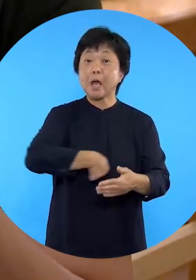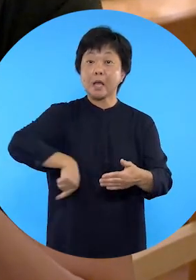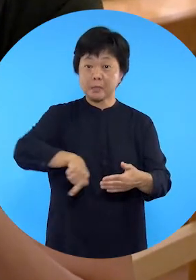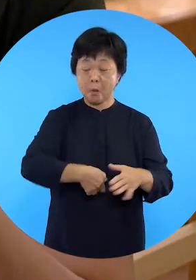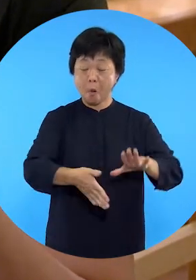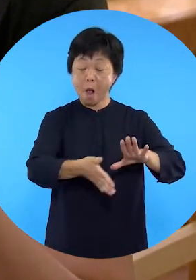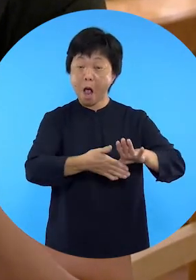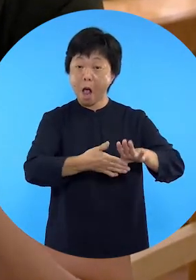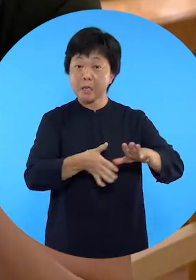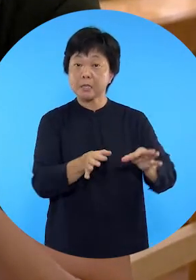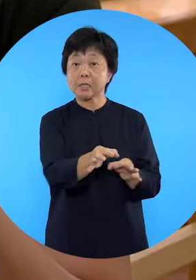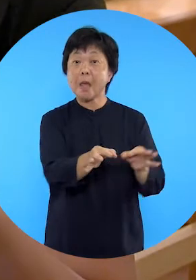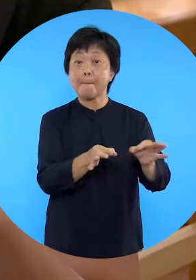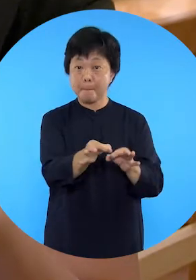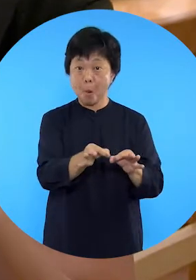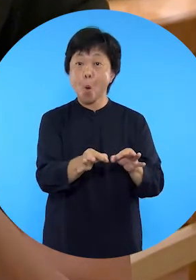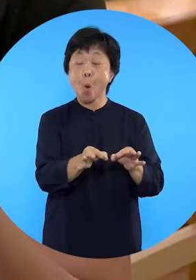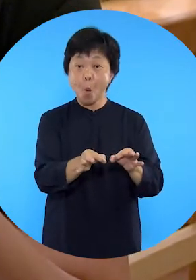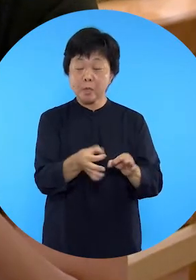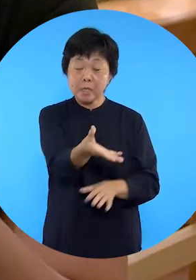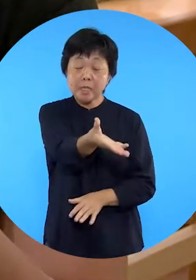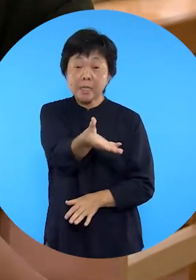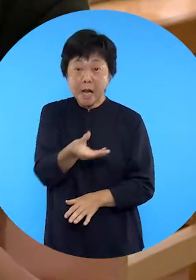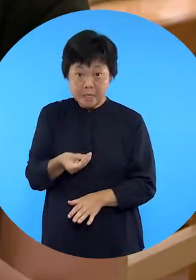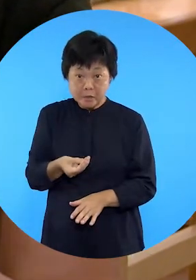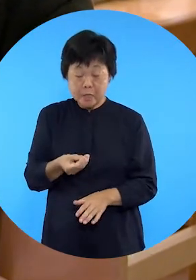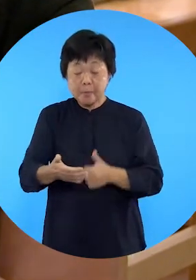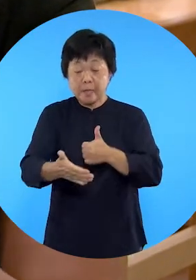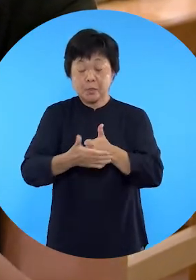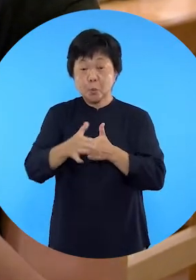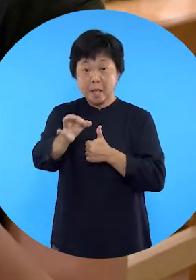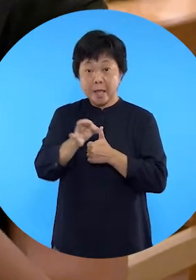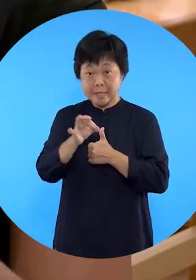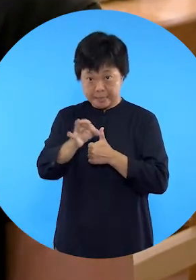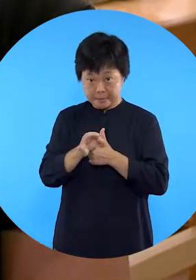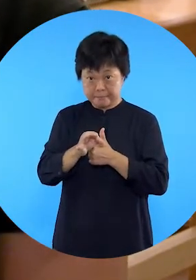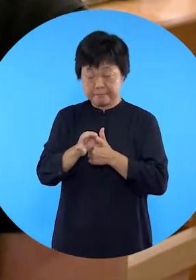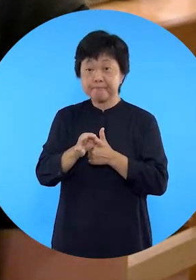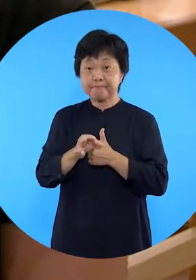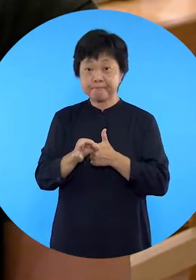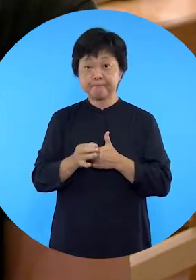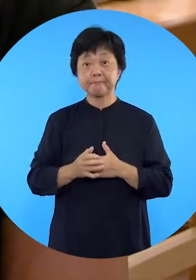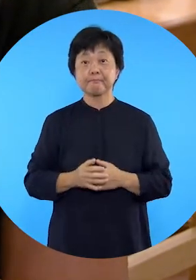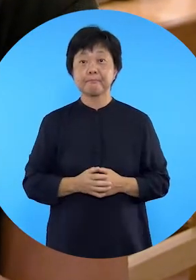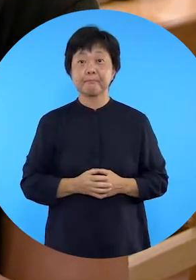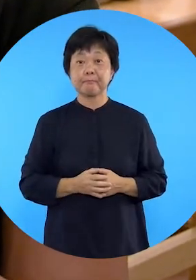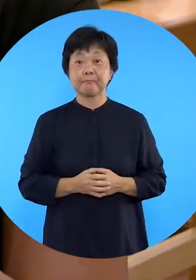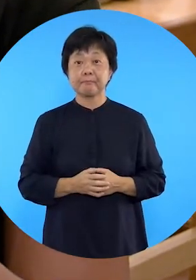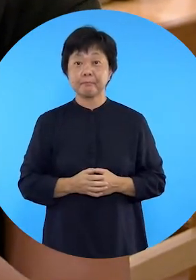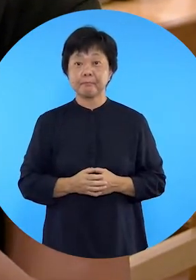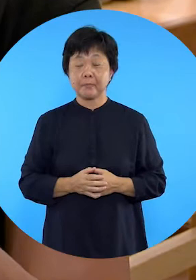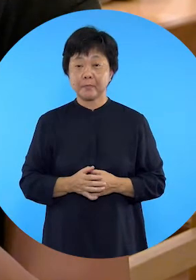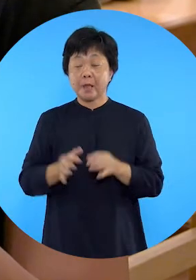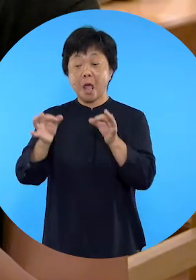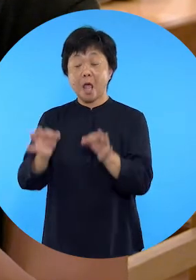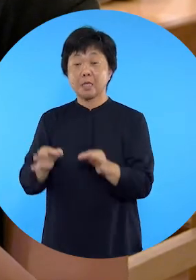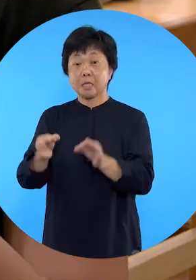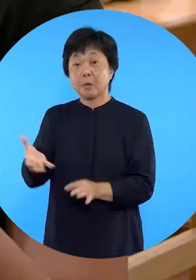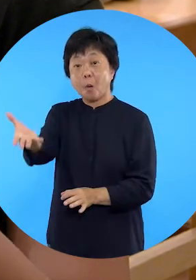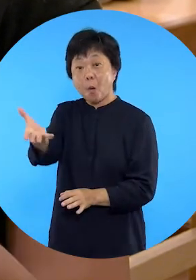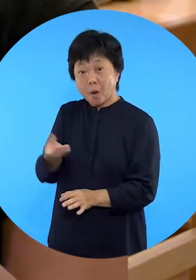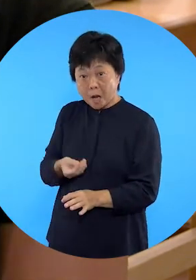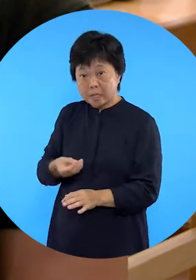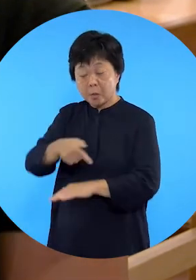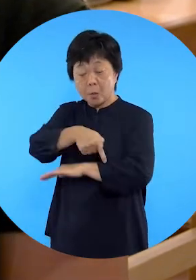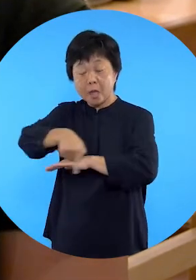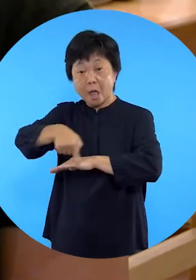区の、空き店舗に、入店するための助成金の話とか、あとは、金融機関に出